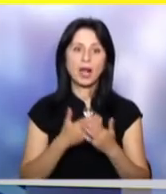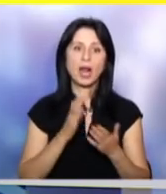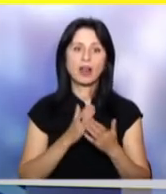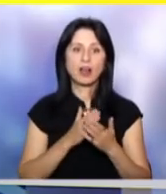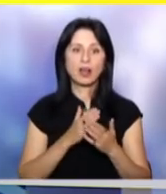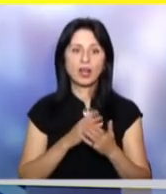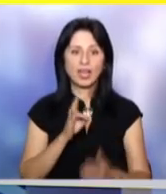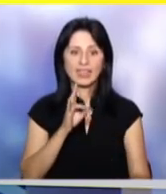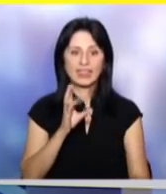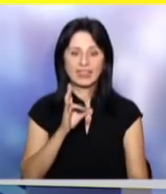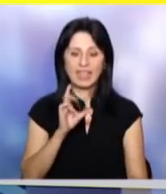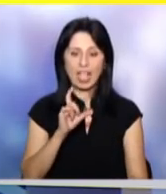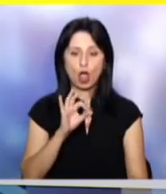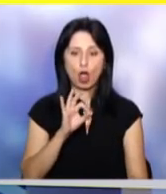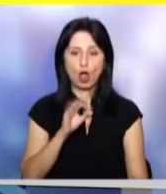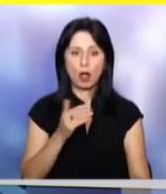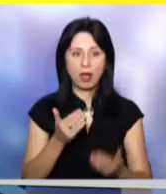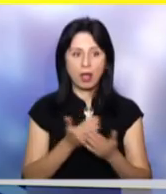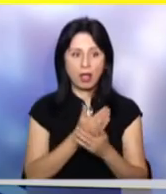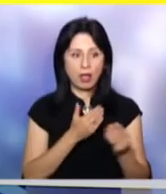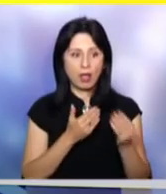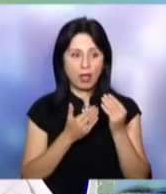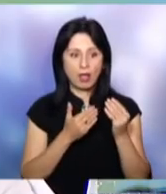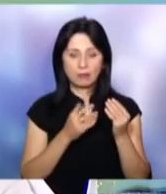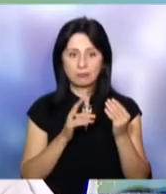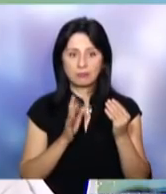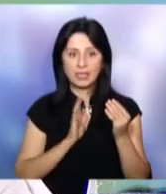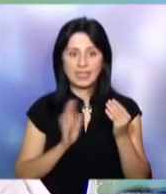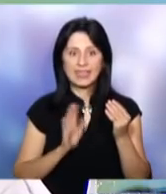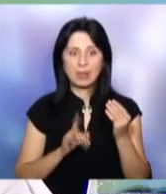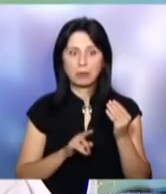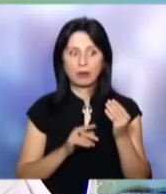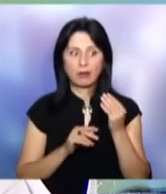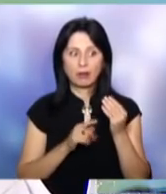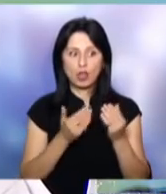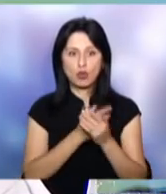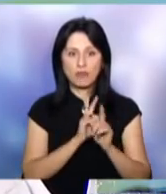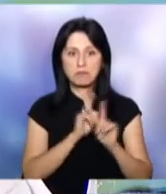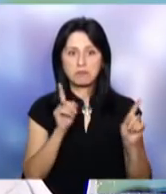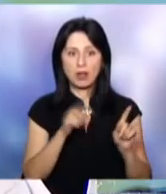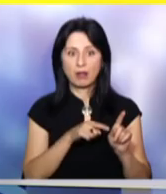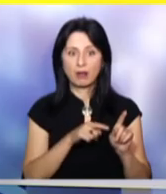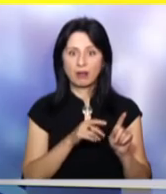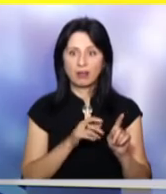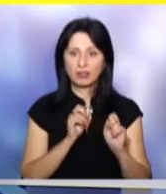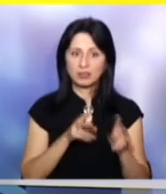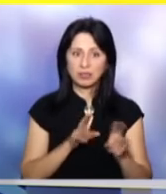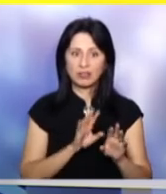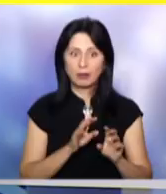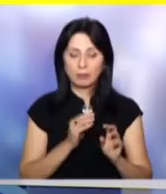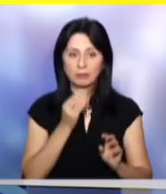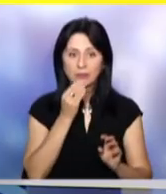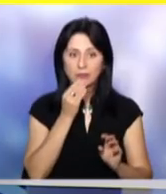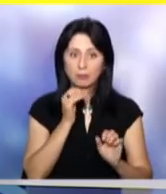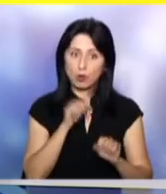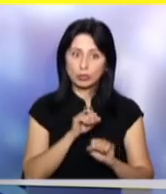არსებობს ნეოფობია, ანუ სიახლის შიში, რომელიც ზოგადია, რა თქმა უნდა, მაგრამ საკვებთან დაკავშირებით განსაკუთრებით უფრო მძაფრია